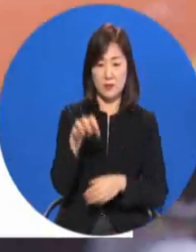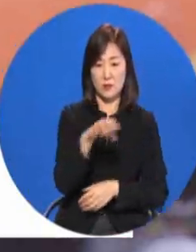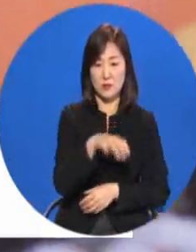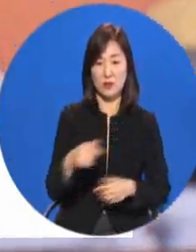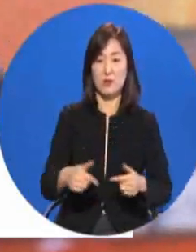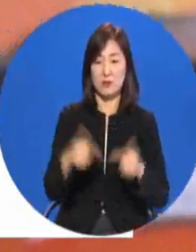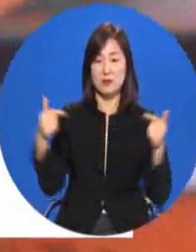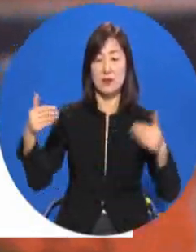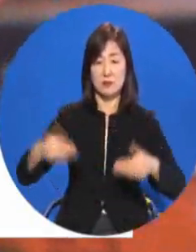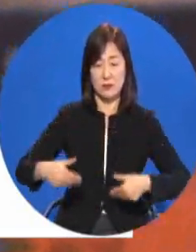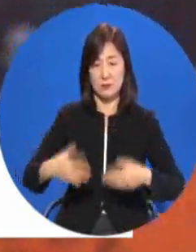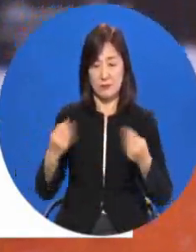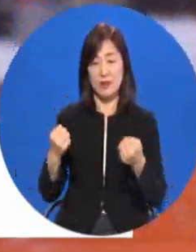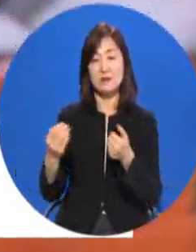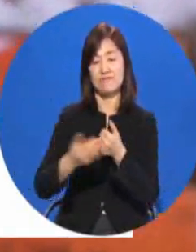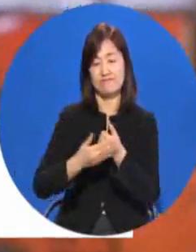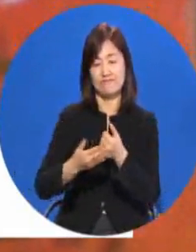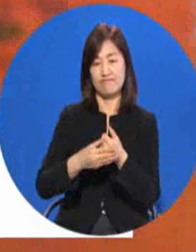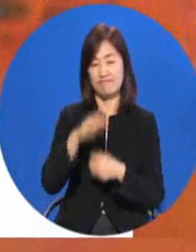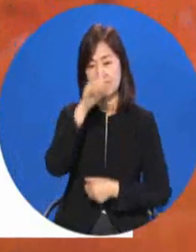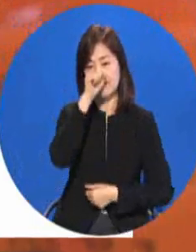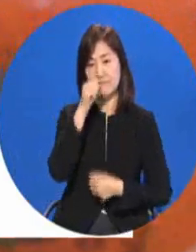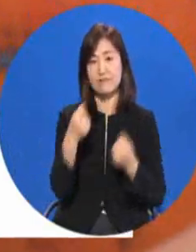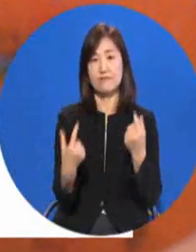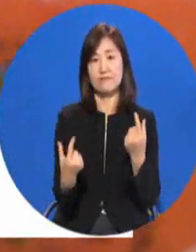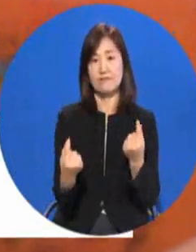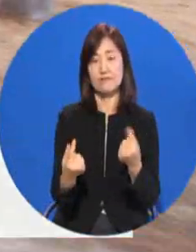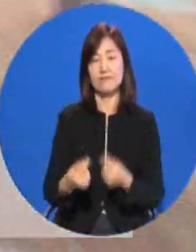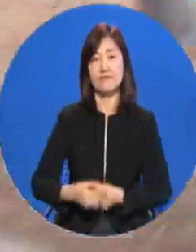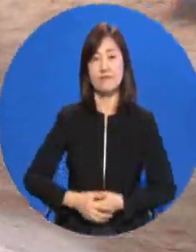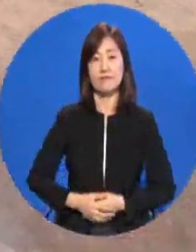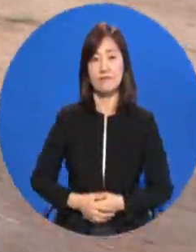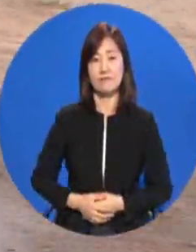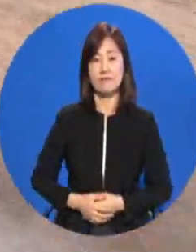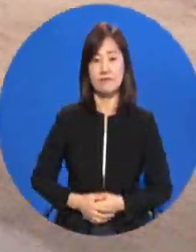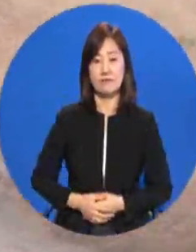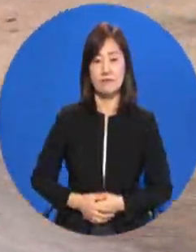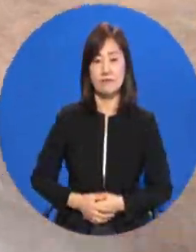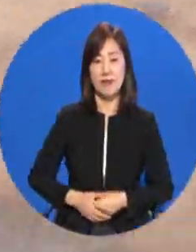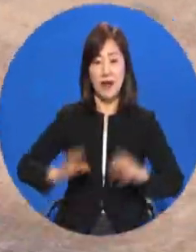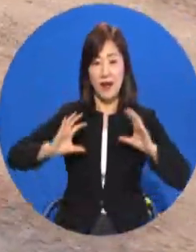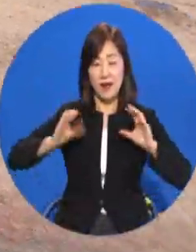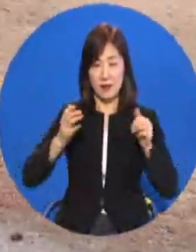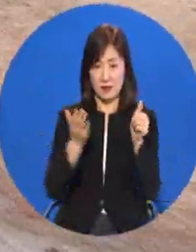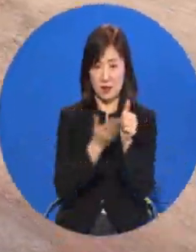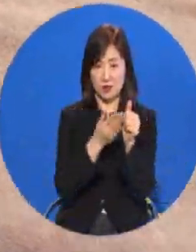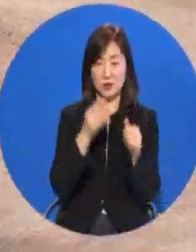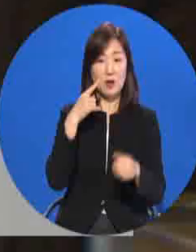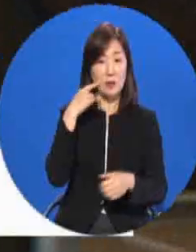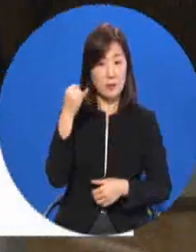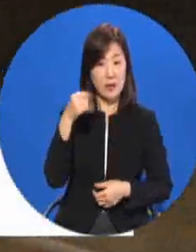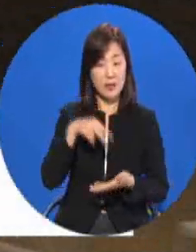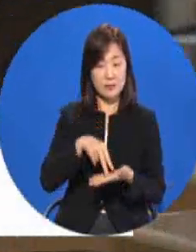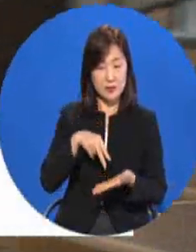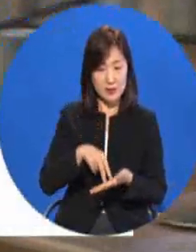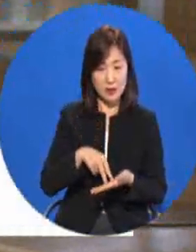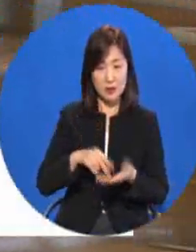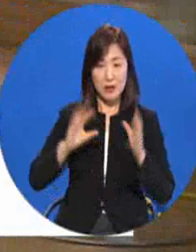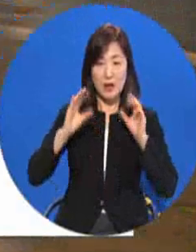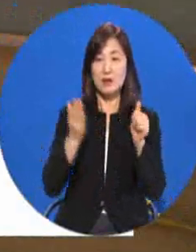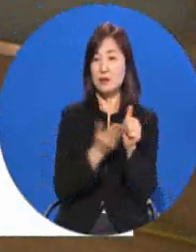아마 이 되고 마이 + 보이자 아이를 키우는 엄마들은 육아 정책에 대한 관심이